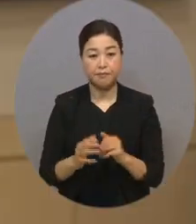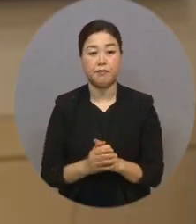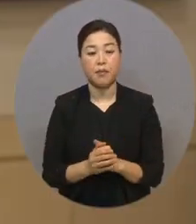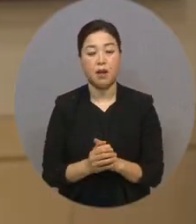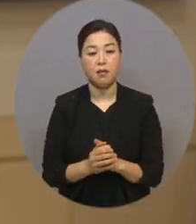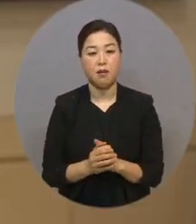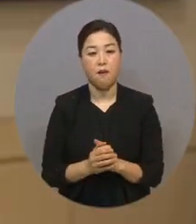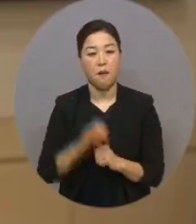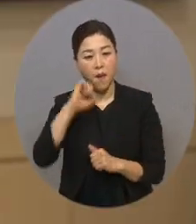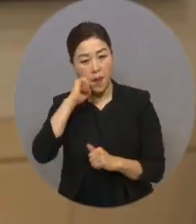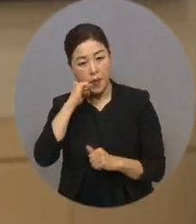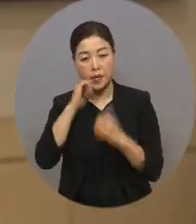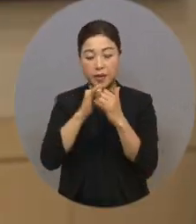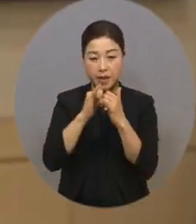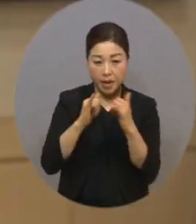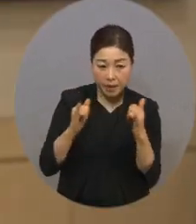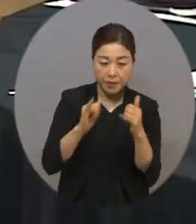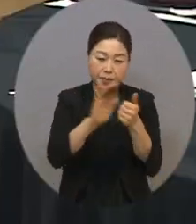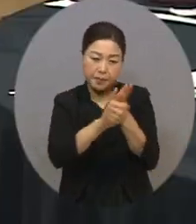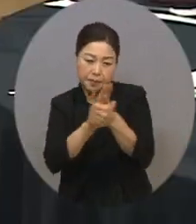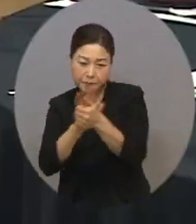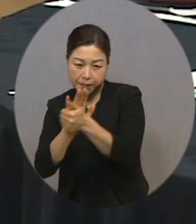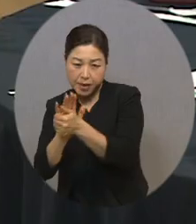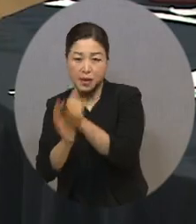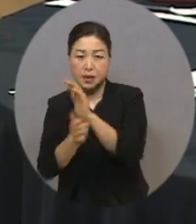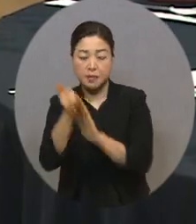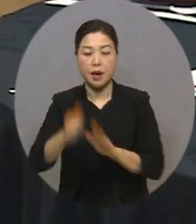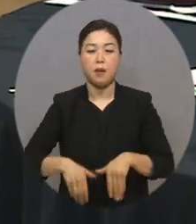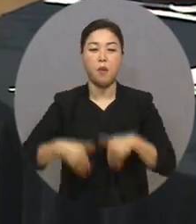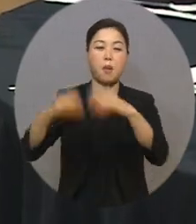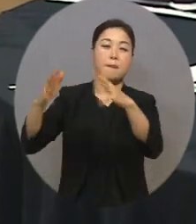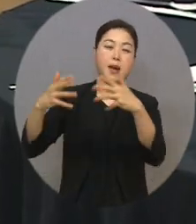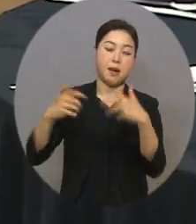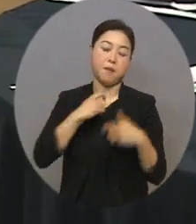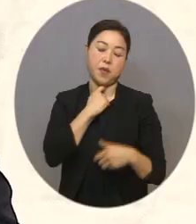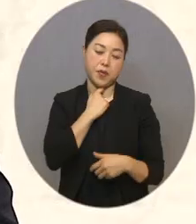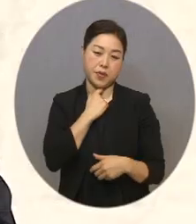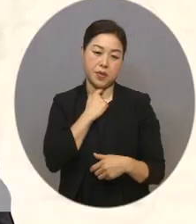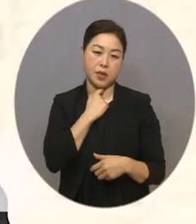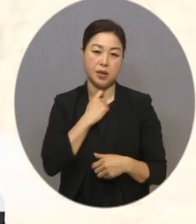소외된 이들을 녹여줄 희망의 봄바람이 불어오기를 소망하기도